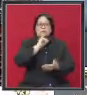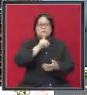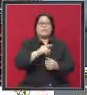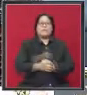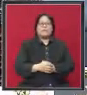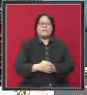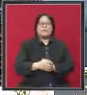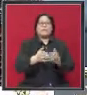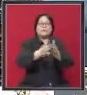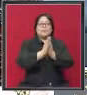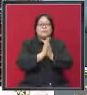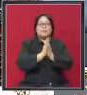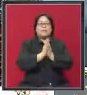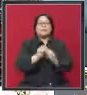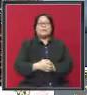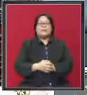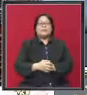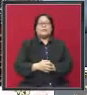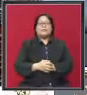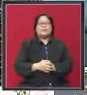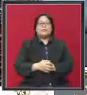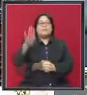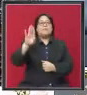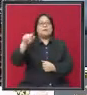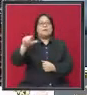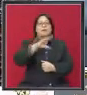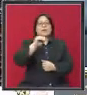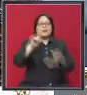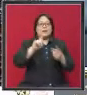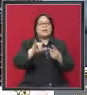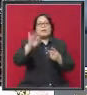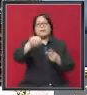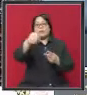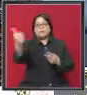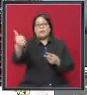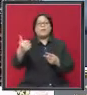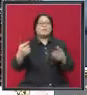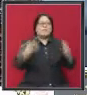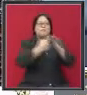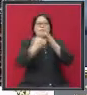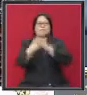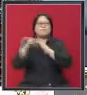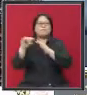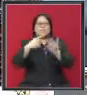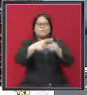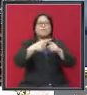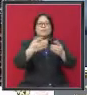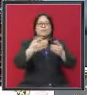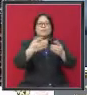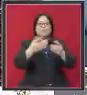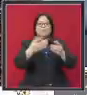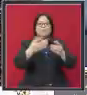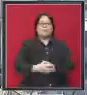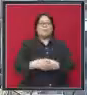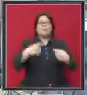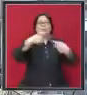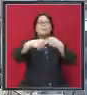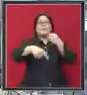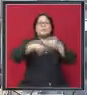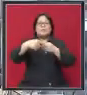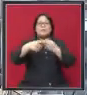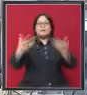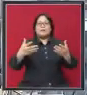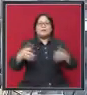sebenarnya request lah dengan izin Yang Mohamad Baling dan juga Yang Berhormat lain yang telah dibangkitkan di dalam Dewan ini. Ini